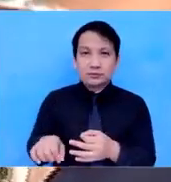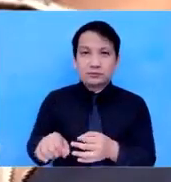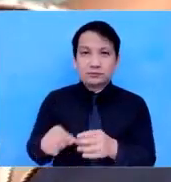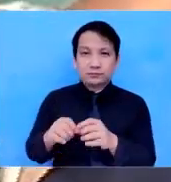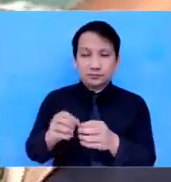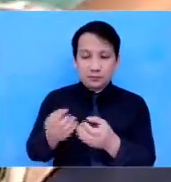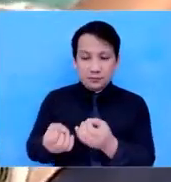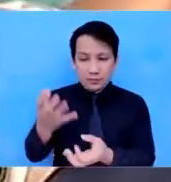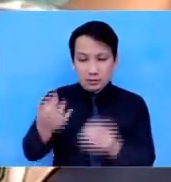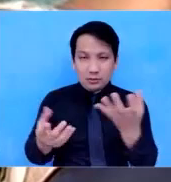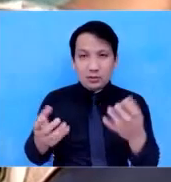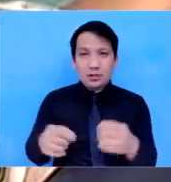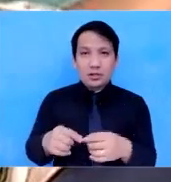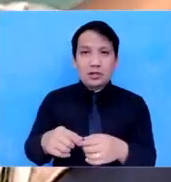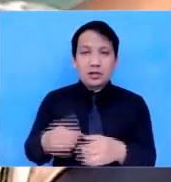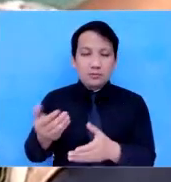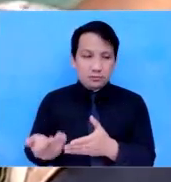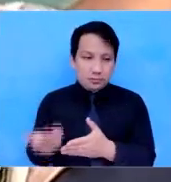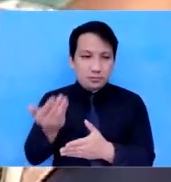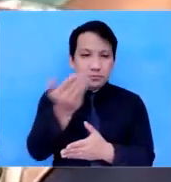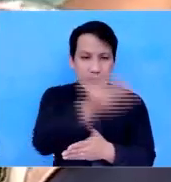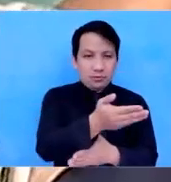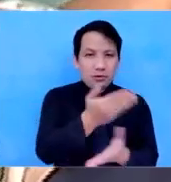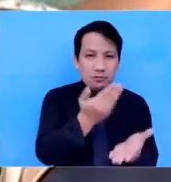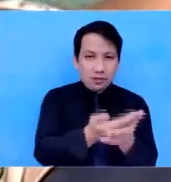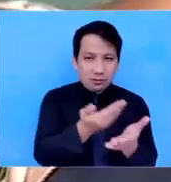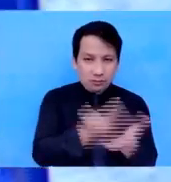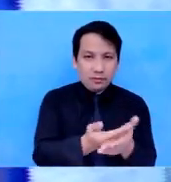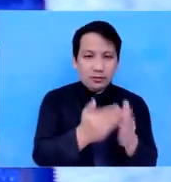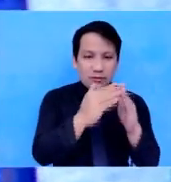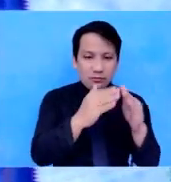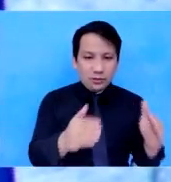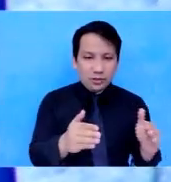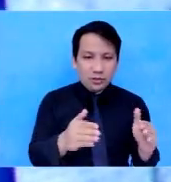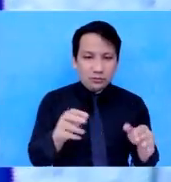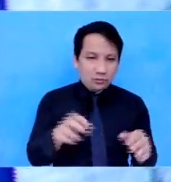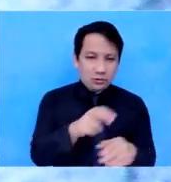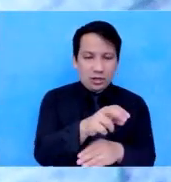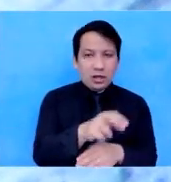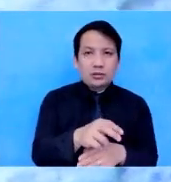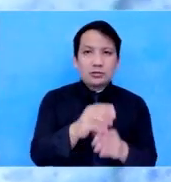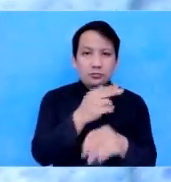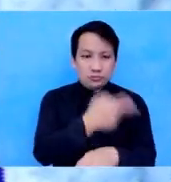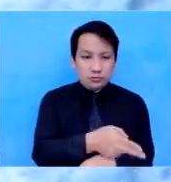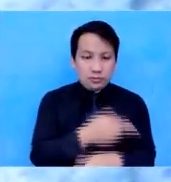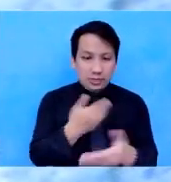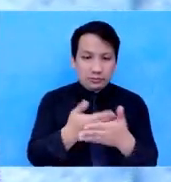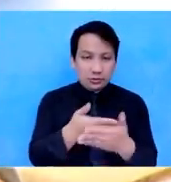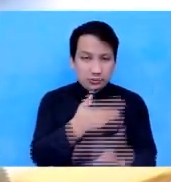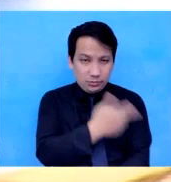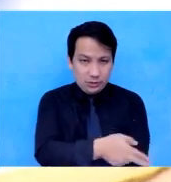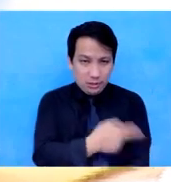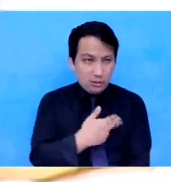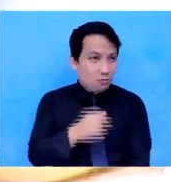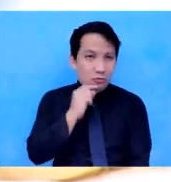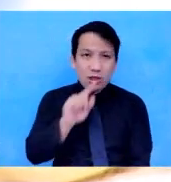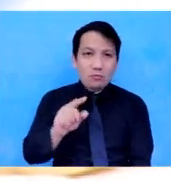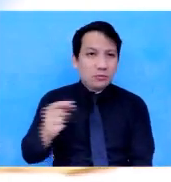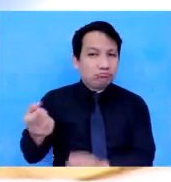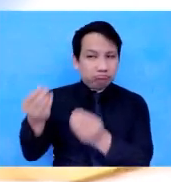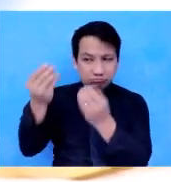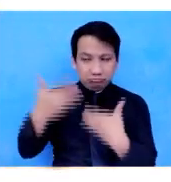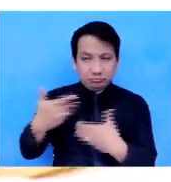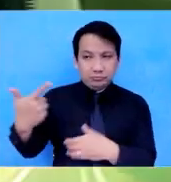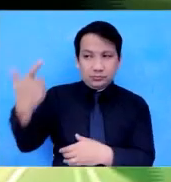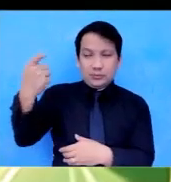to, pupunta na agad sa pinakamalapit na ospital. Wala pa rin napaulat na biktima ng ligaw na bala. Kung tamaan,